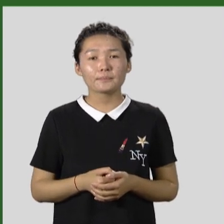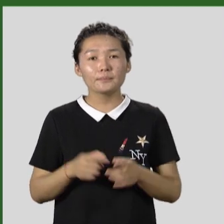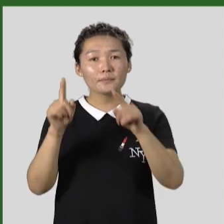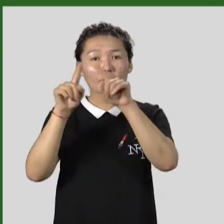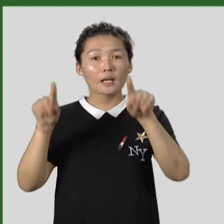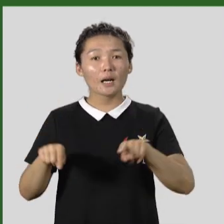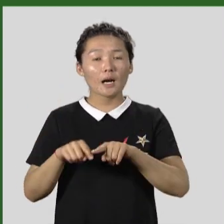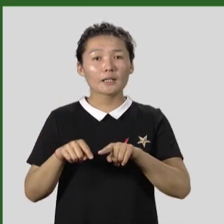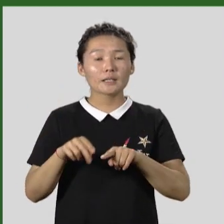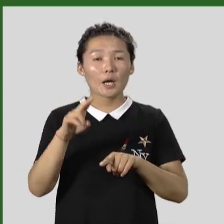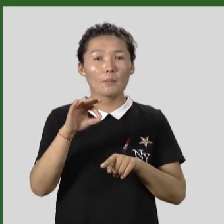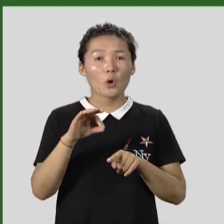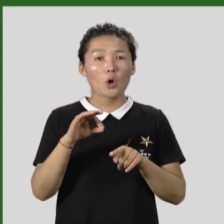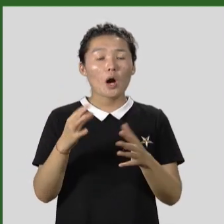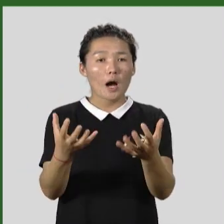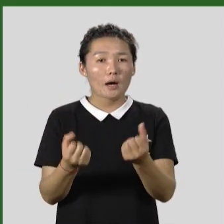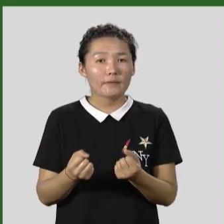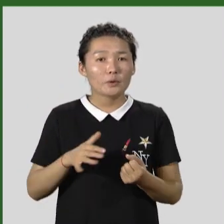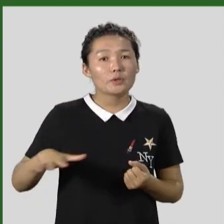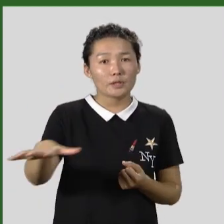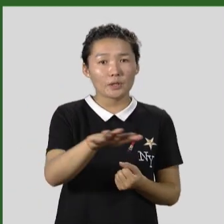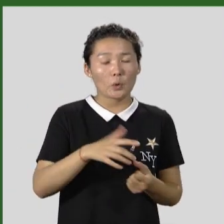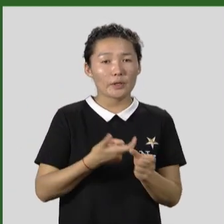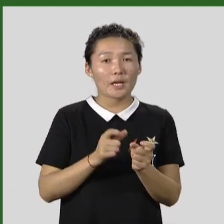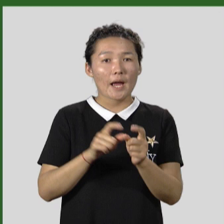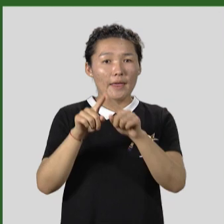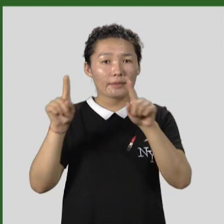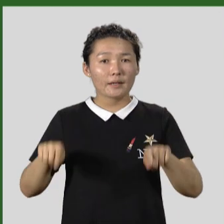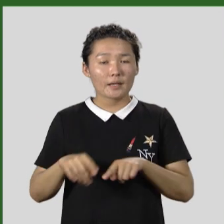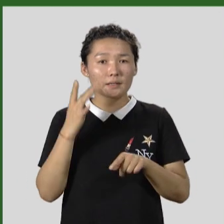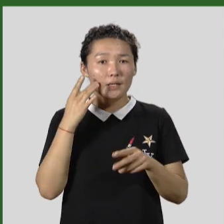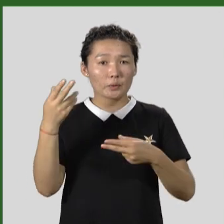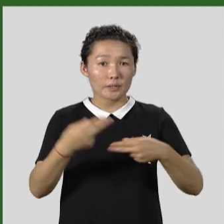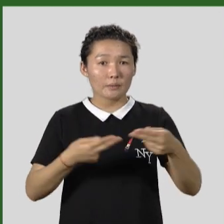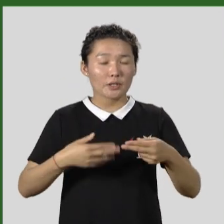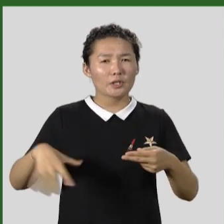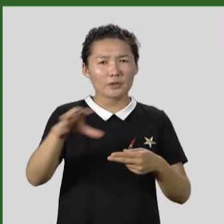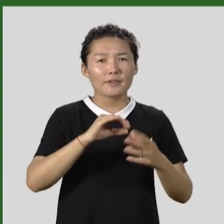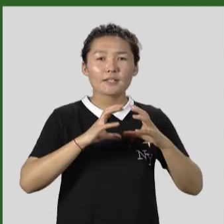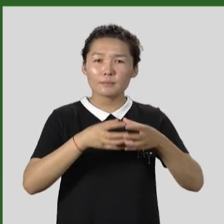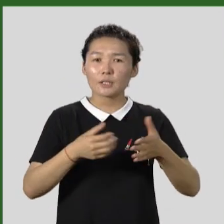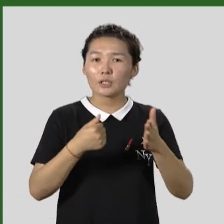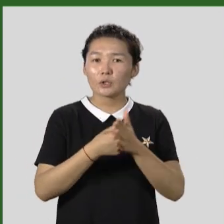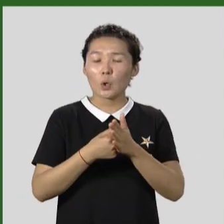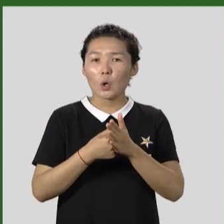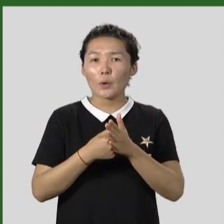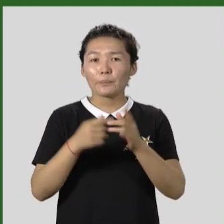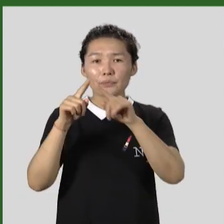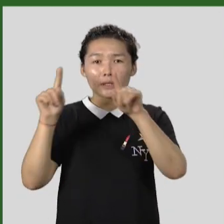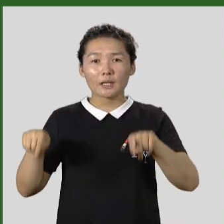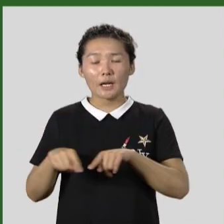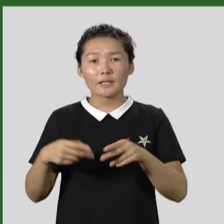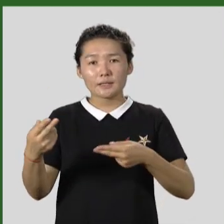Карты по охвату территории. Это карты, изображающие весь мир, и до карт, изображающие страны